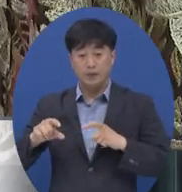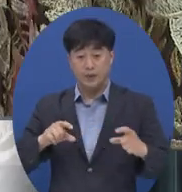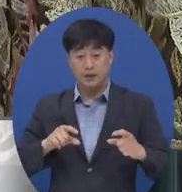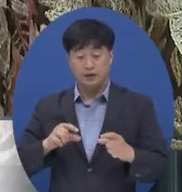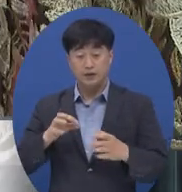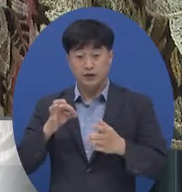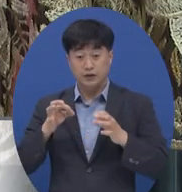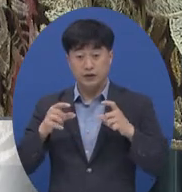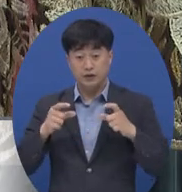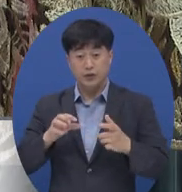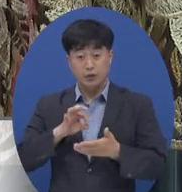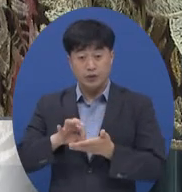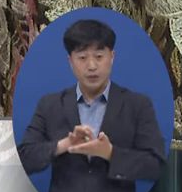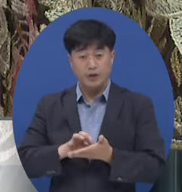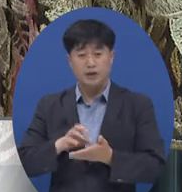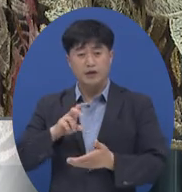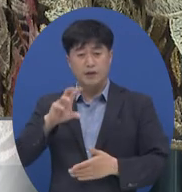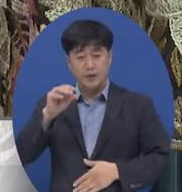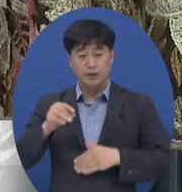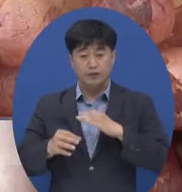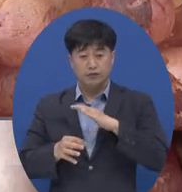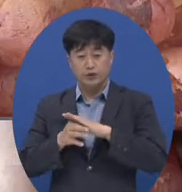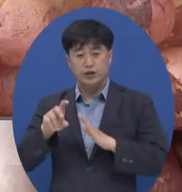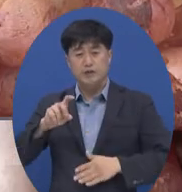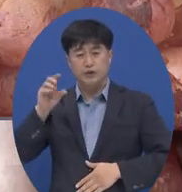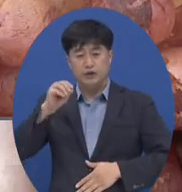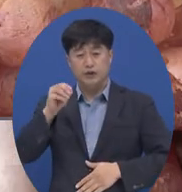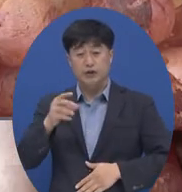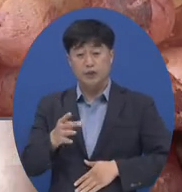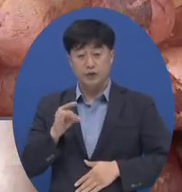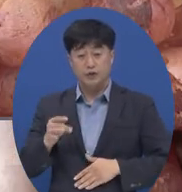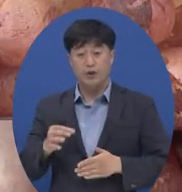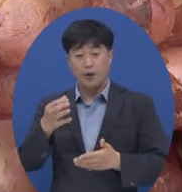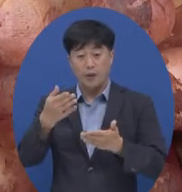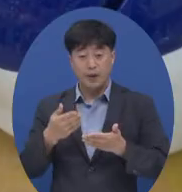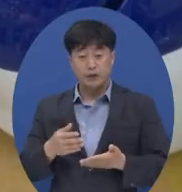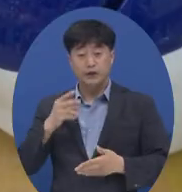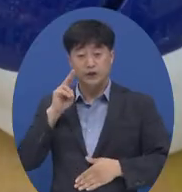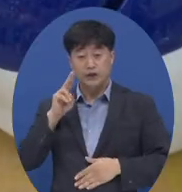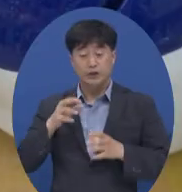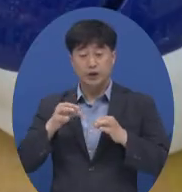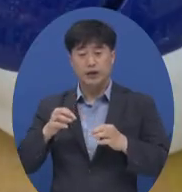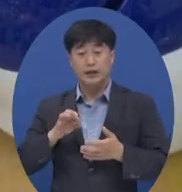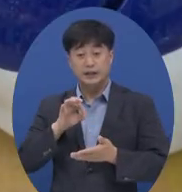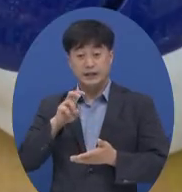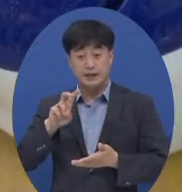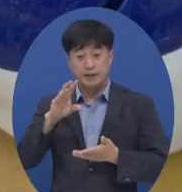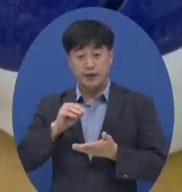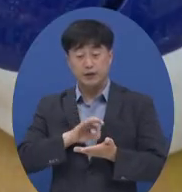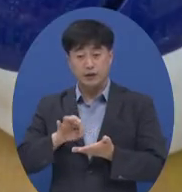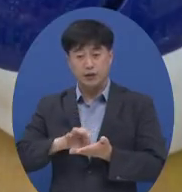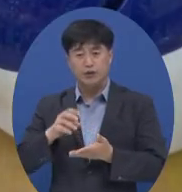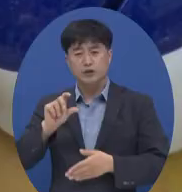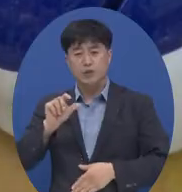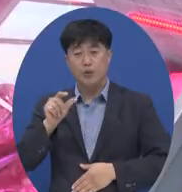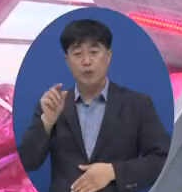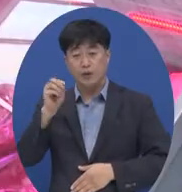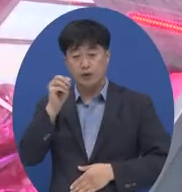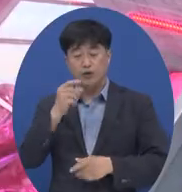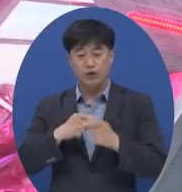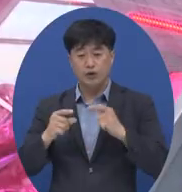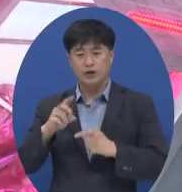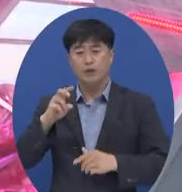원을 충전할 때 사전 인센티브 10%를 받고 2개월 내 20만 원을 사용하면 15%를 더한